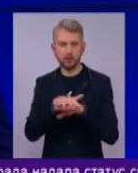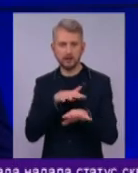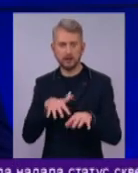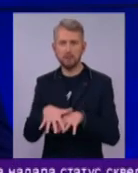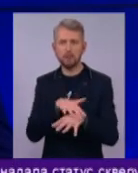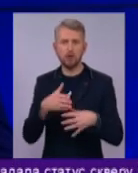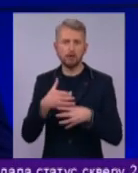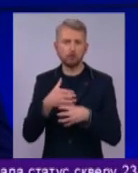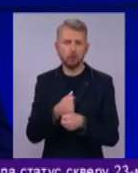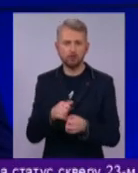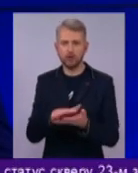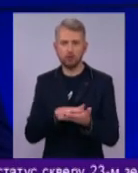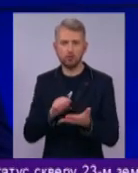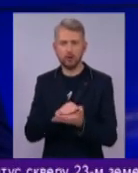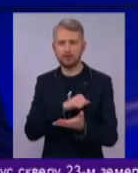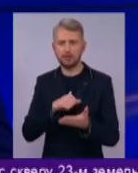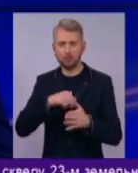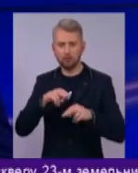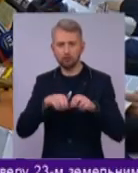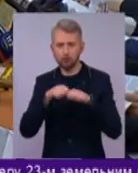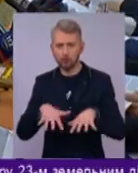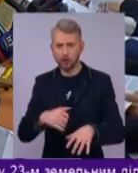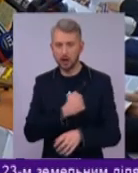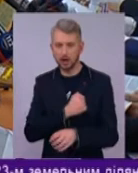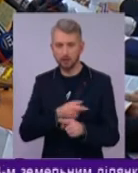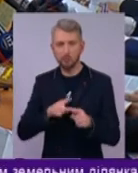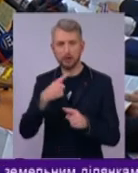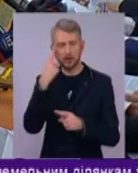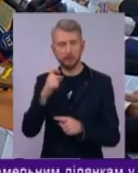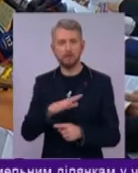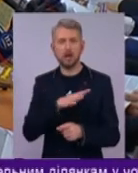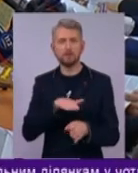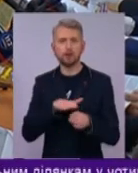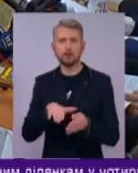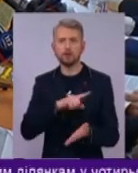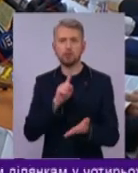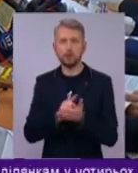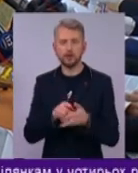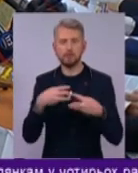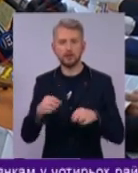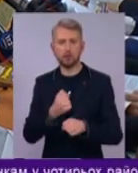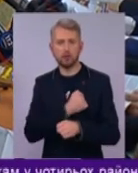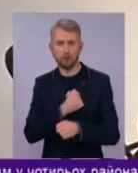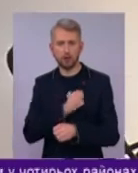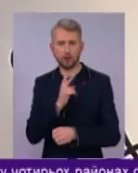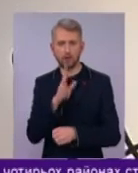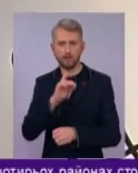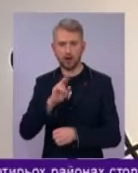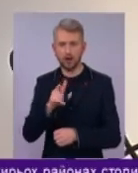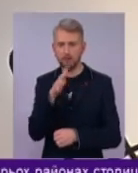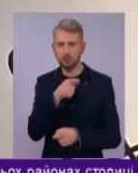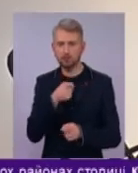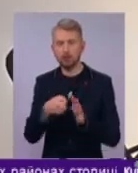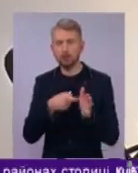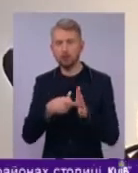масові скорочення та руйнування самої структури армії. Про це заявив екс-виконувач обов'язків міністра оборони Михайло Коваль, а під час